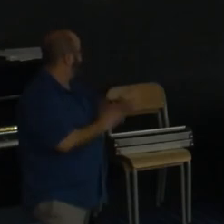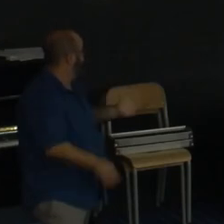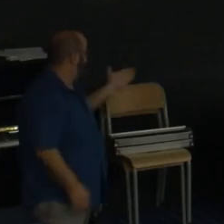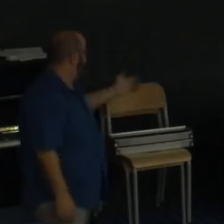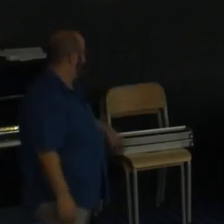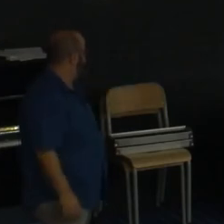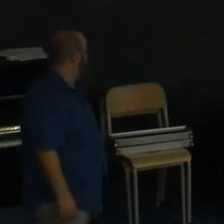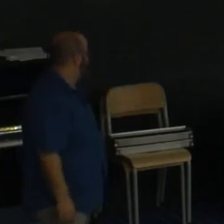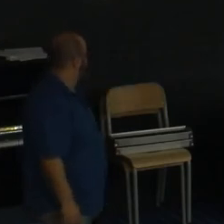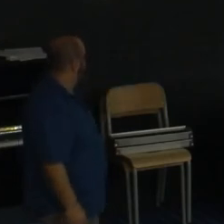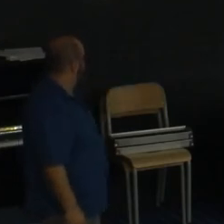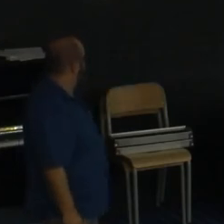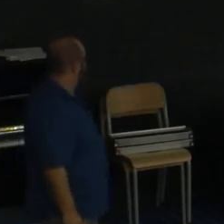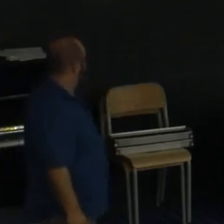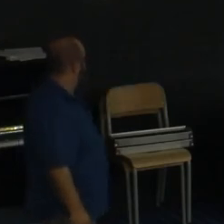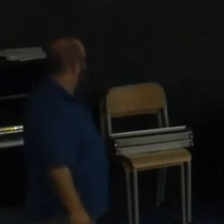self.underscore.dict.